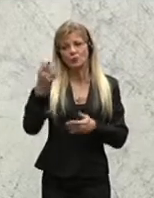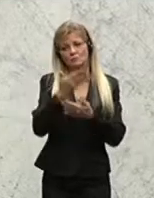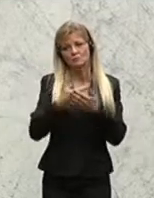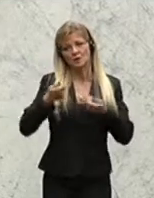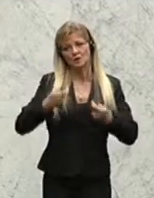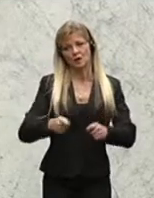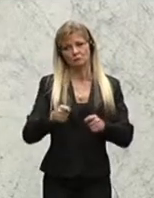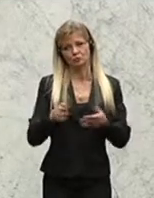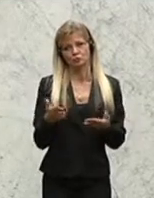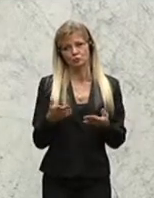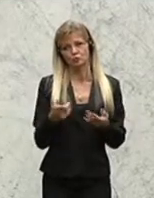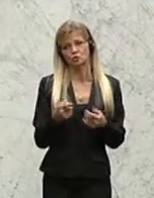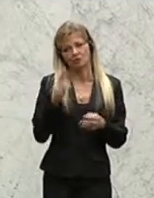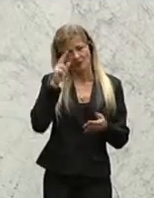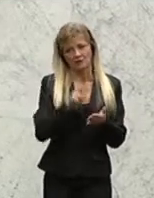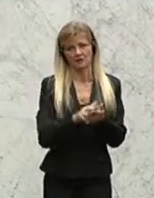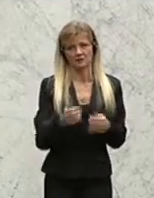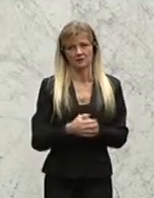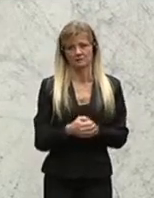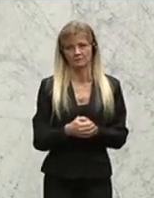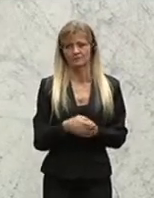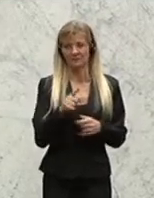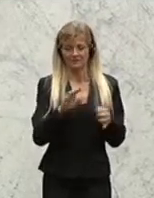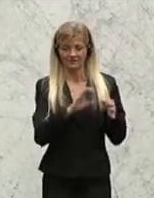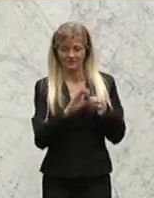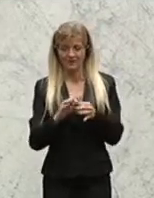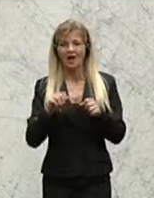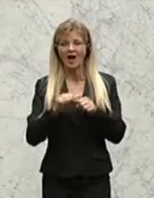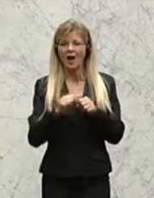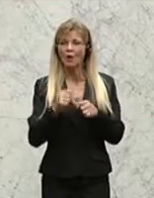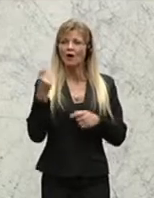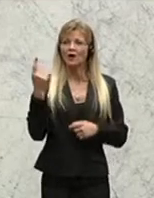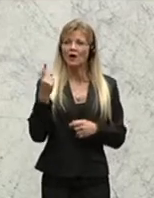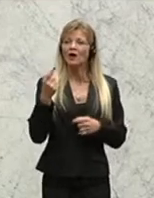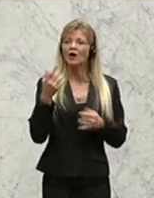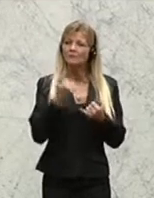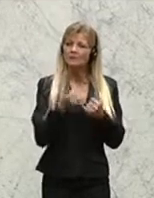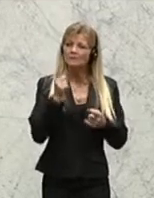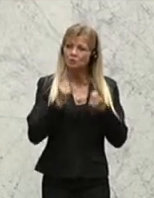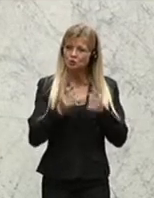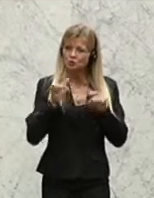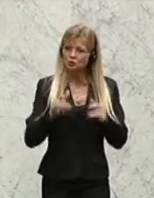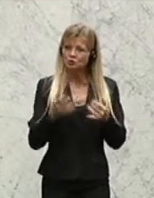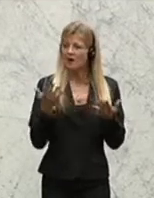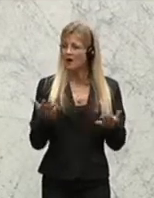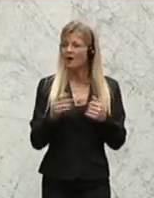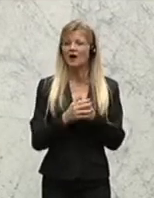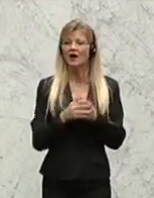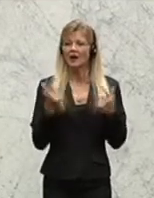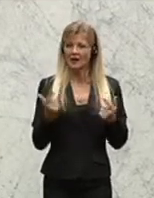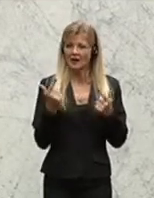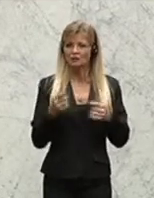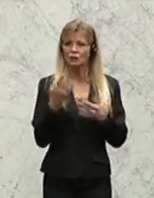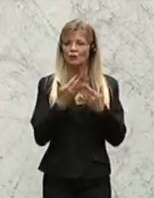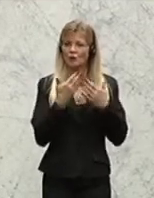erleichternde Verfahrensbestimmungen für Asylberechtigte und subsidiär Schutzberechtigte vorgesehen, die aufgrund ihrer Fluchtsituation